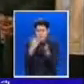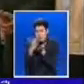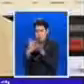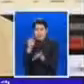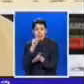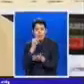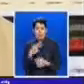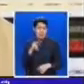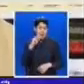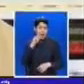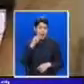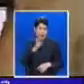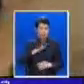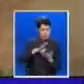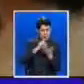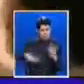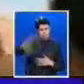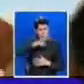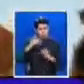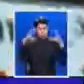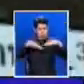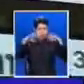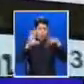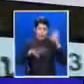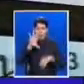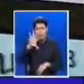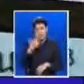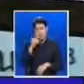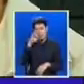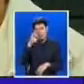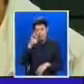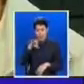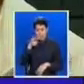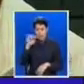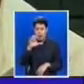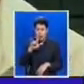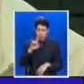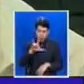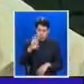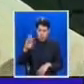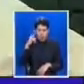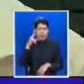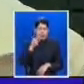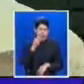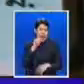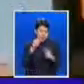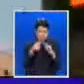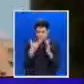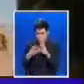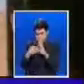จากปริมาณน้ำที่มีอยู่ทั้งหมดเนี่ยนะครับหลังฤดูฝนปีนี้ 58,726 ล้านนะครับเป็นน้ำใช้การได้เ